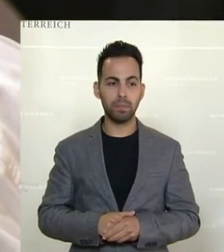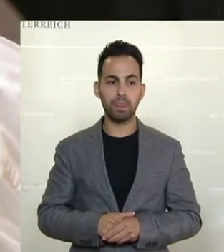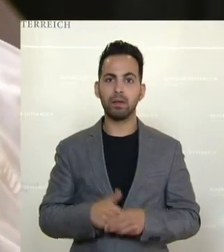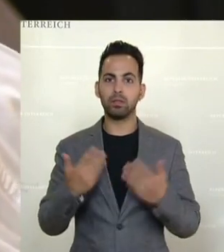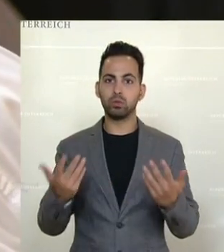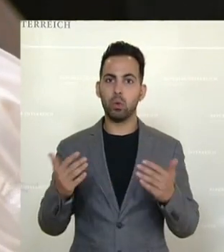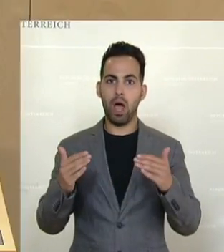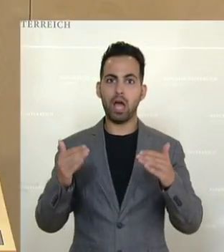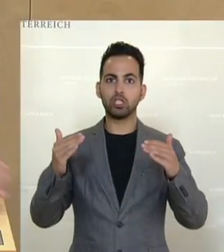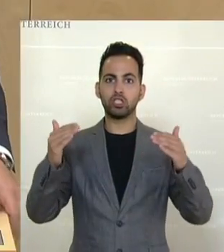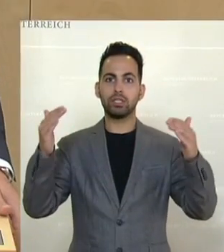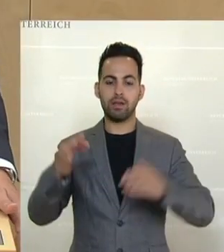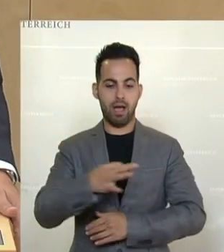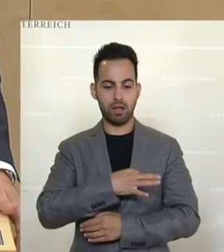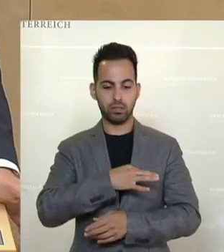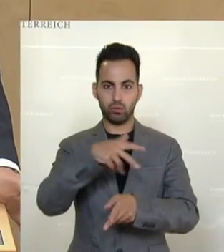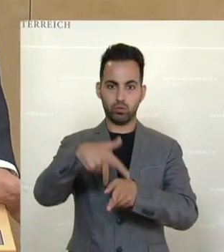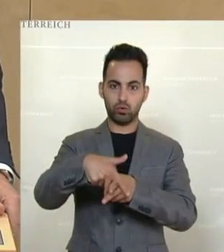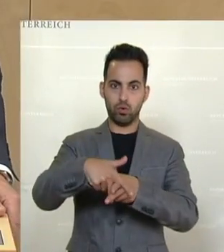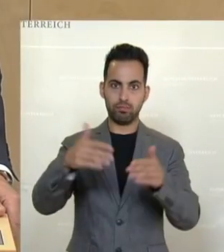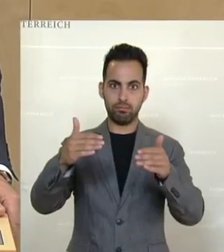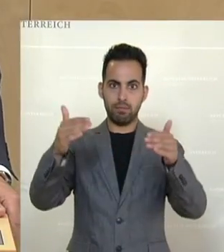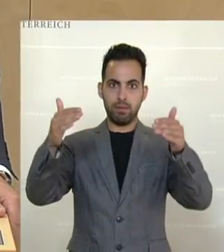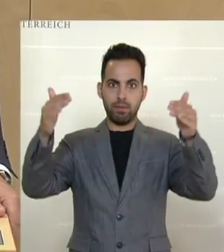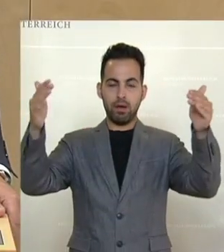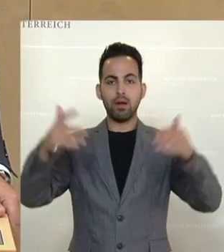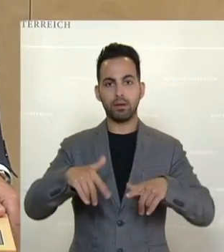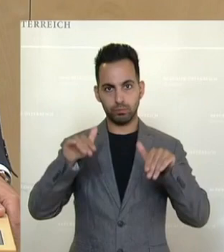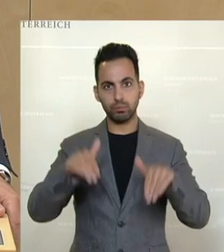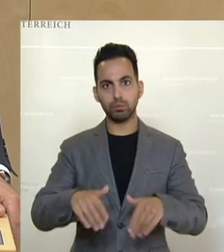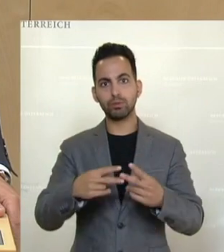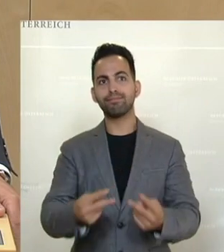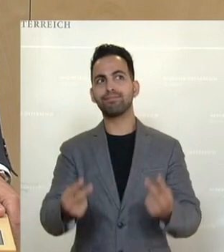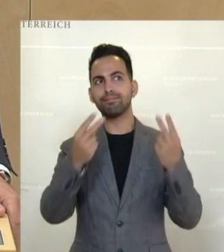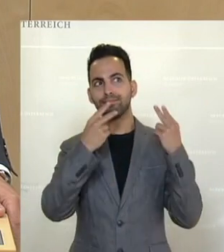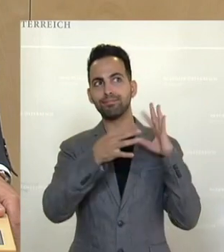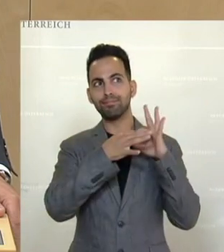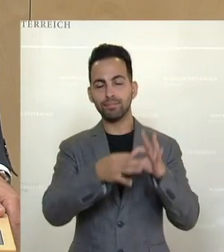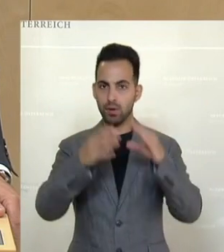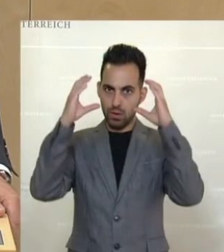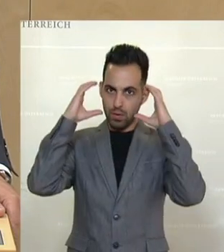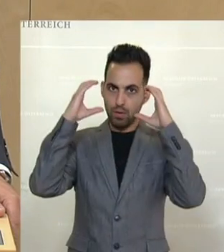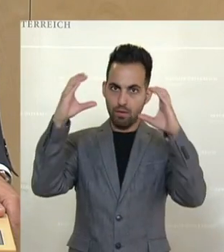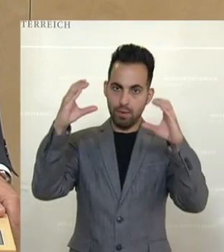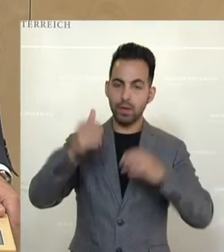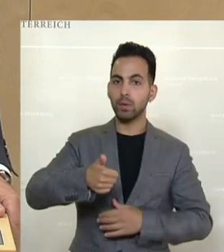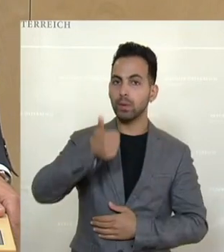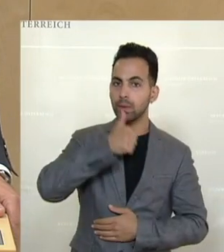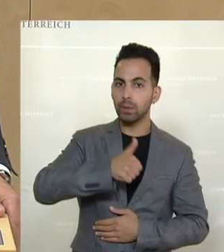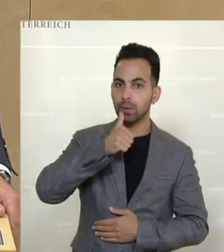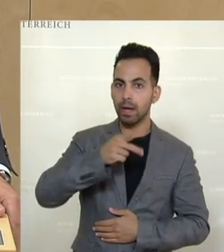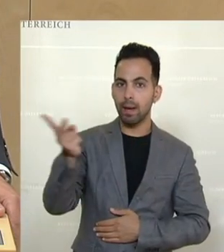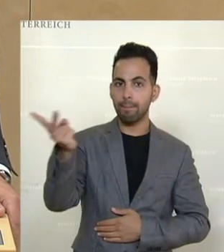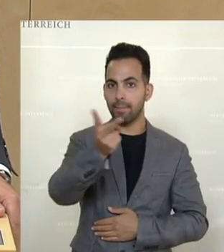dieser Anstieg bei Ängsten und Störungen ist insbesondere auch darauf zurückzuführen, dass ÖVP und Grüne